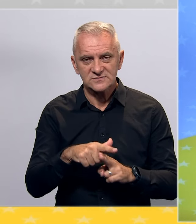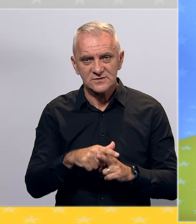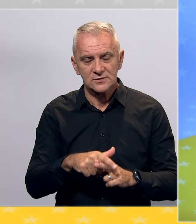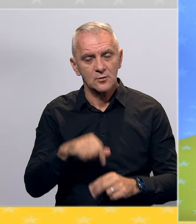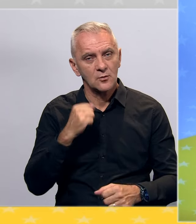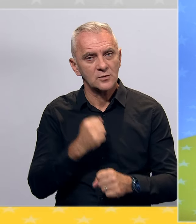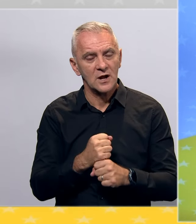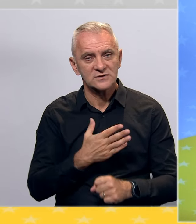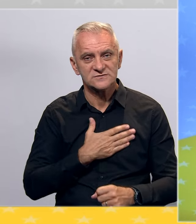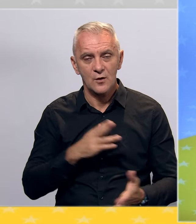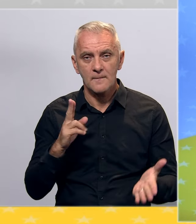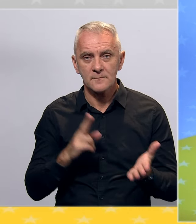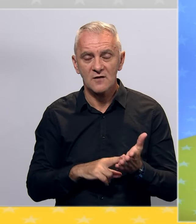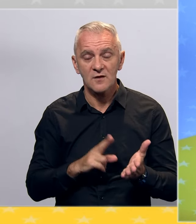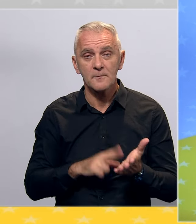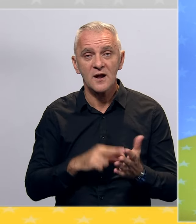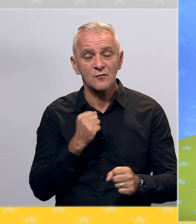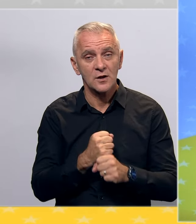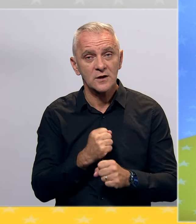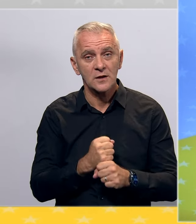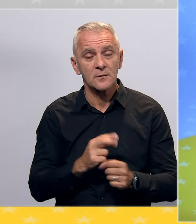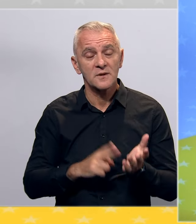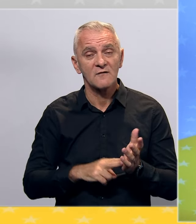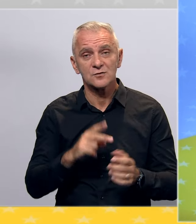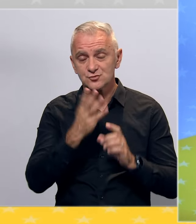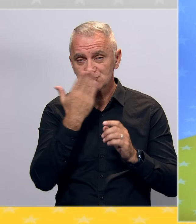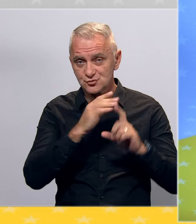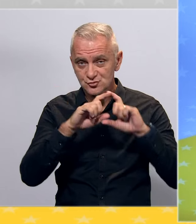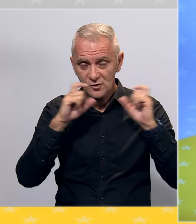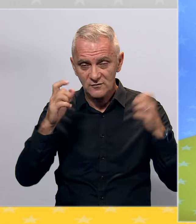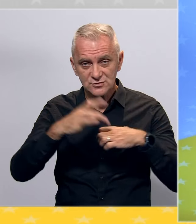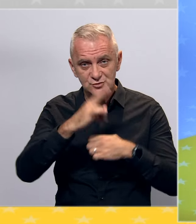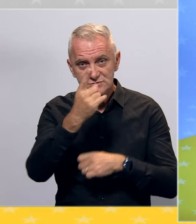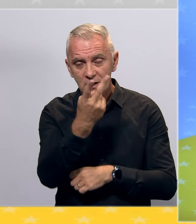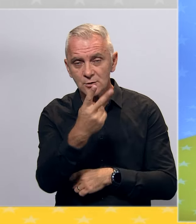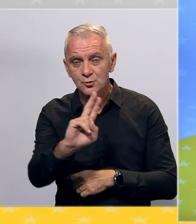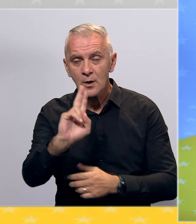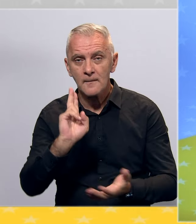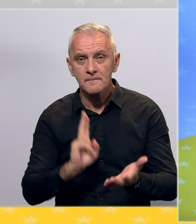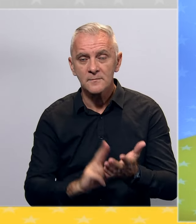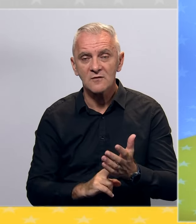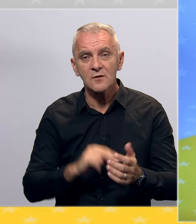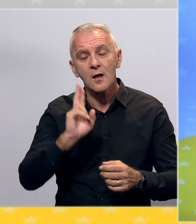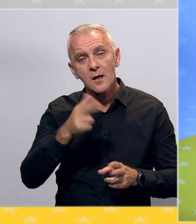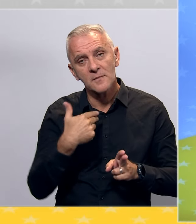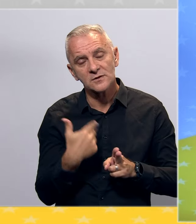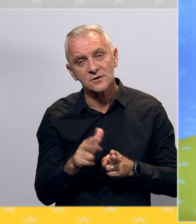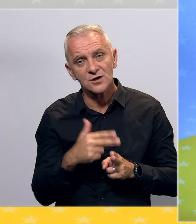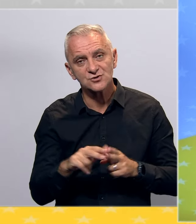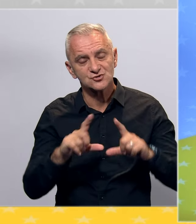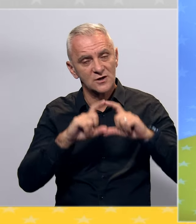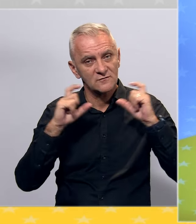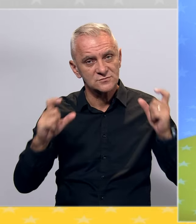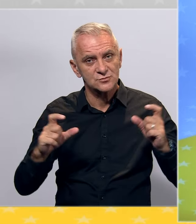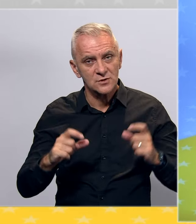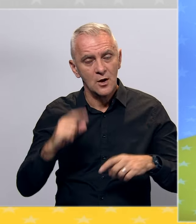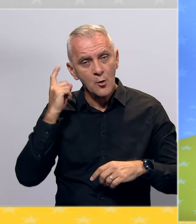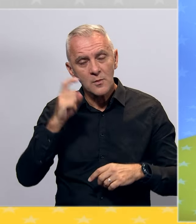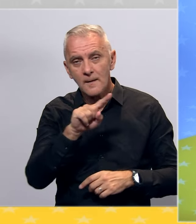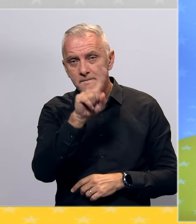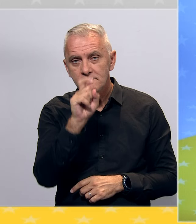svoje prava. Pravo na rad, pravo na školovanje, socijalna i druga prava, te imati riješena infrastrukturna i komunalna pitanja